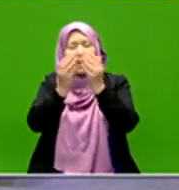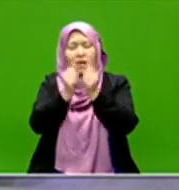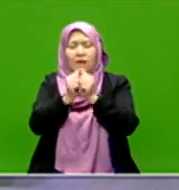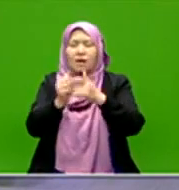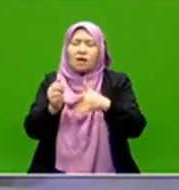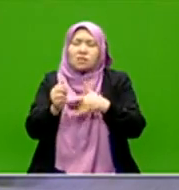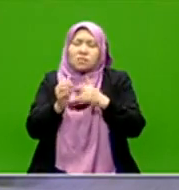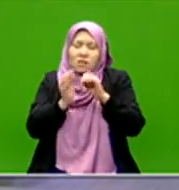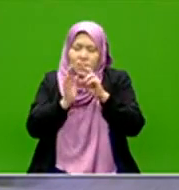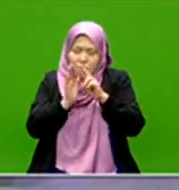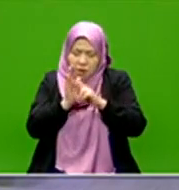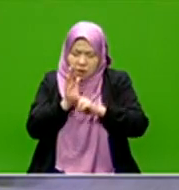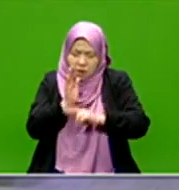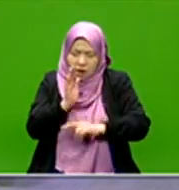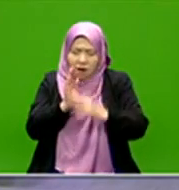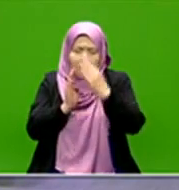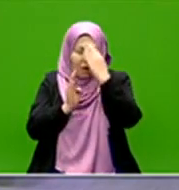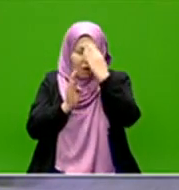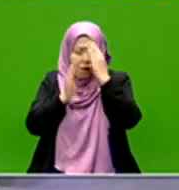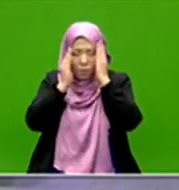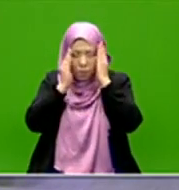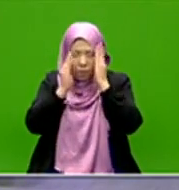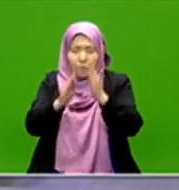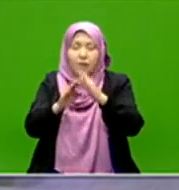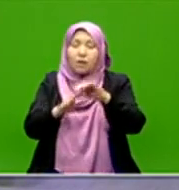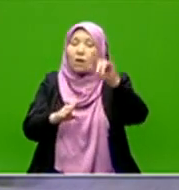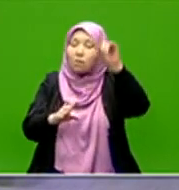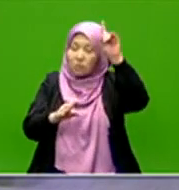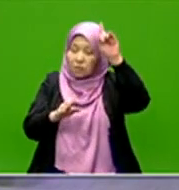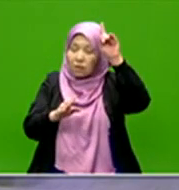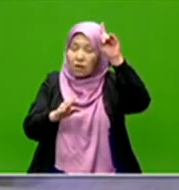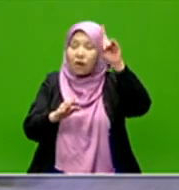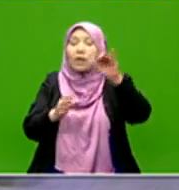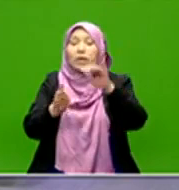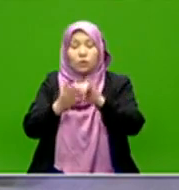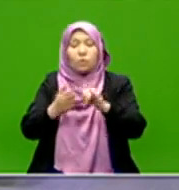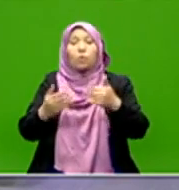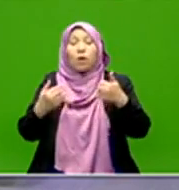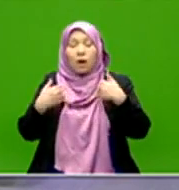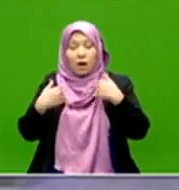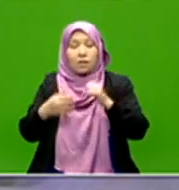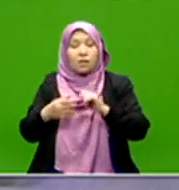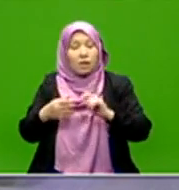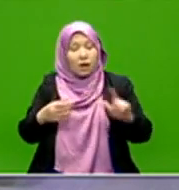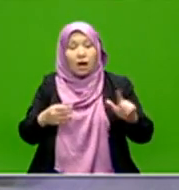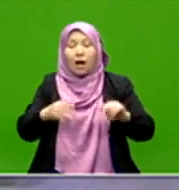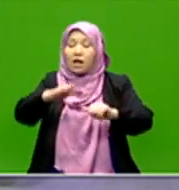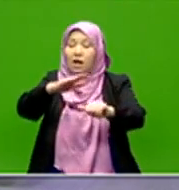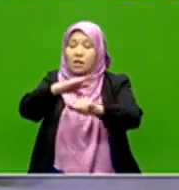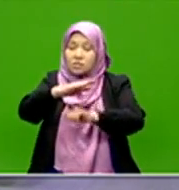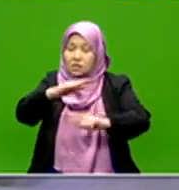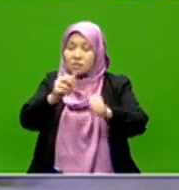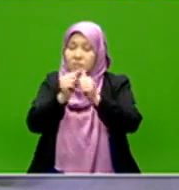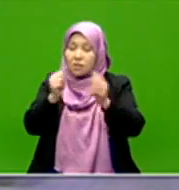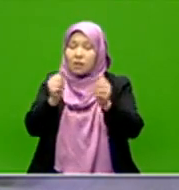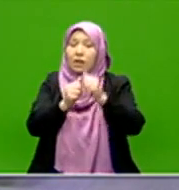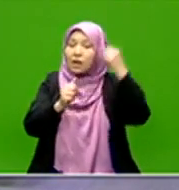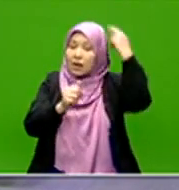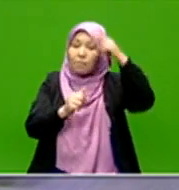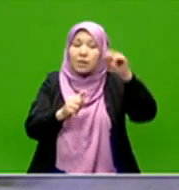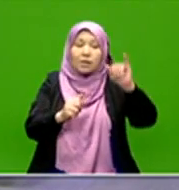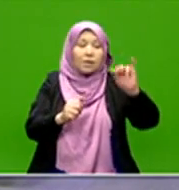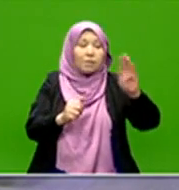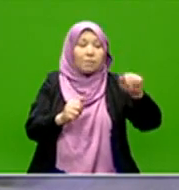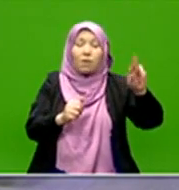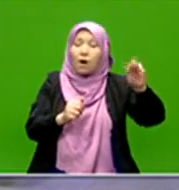kepada Allah Subhanahu wa taala. Itu adalah asas untuk kita ini bersama dengan siapa? Nabi Ibrahim, Nabi Ismail, insya-Allah